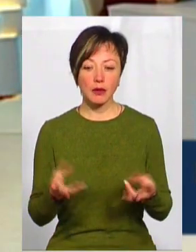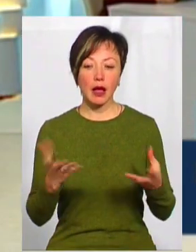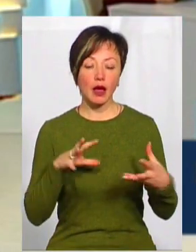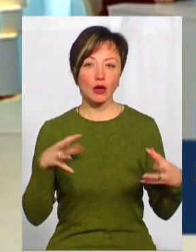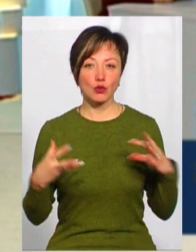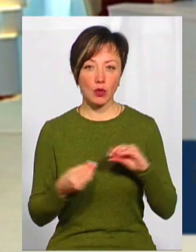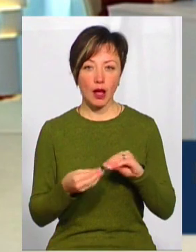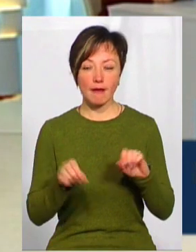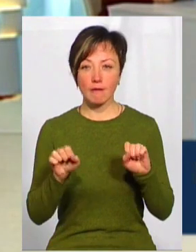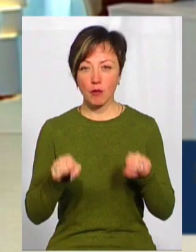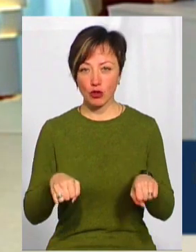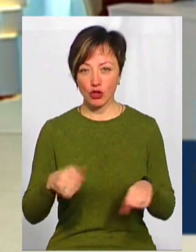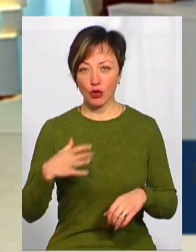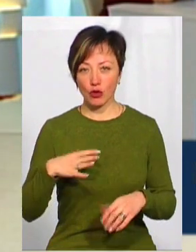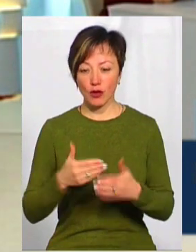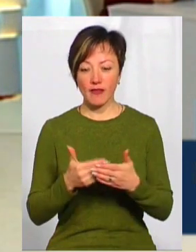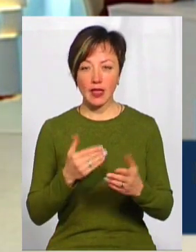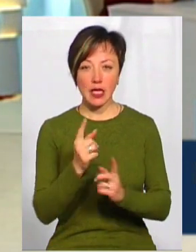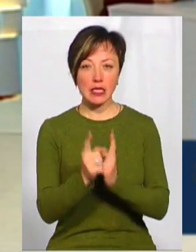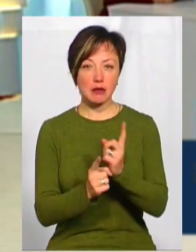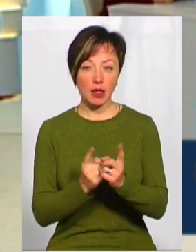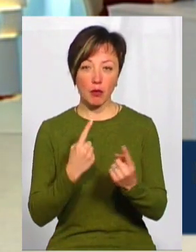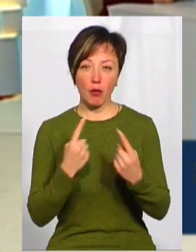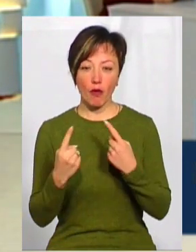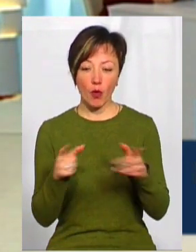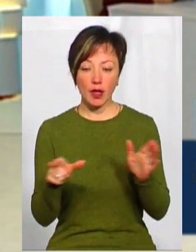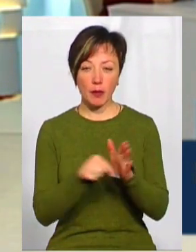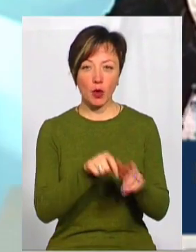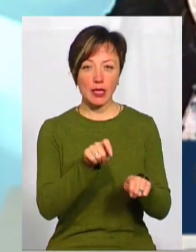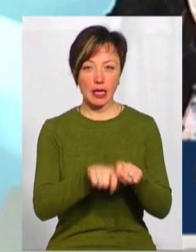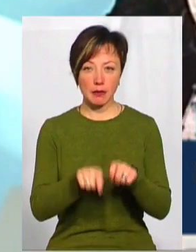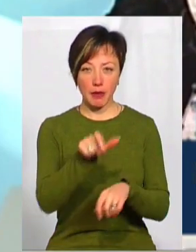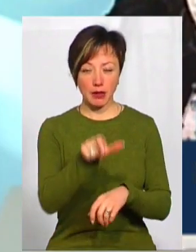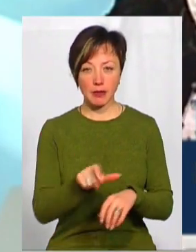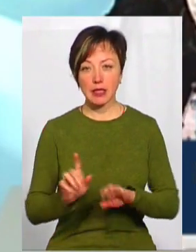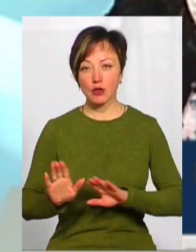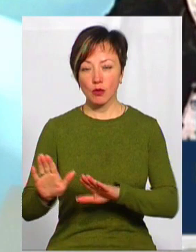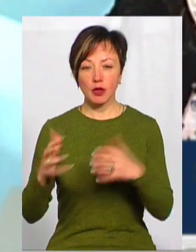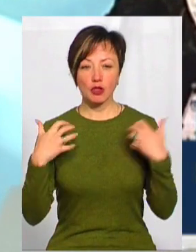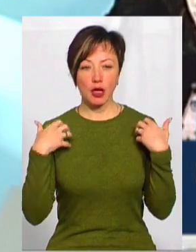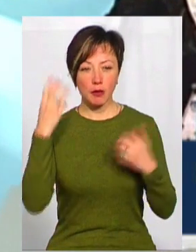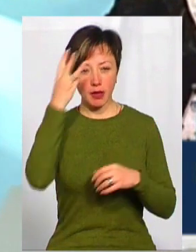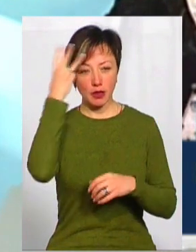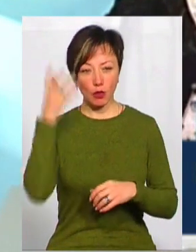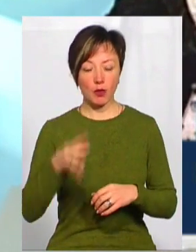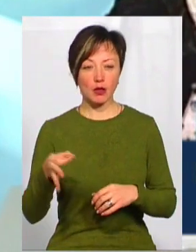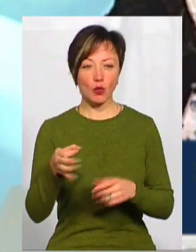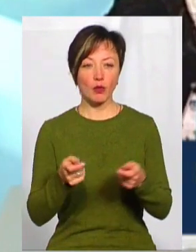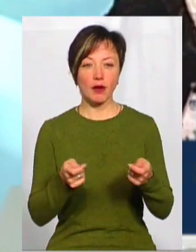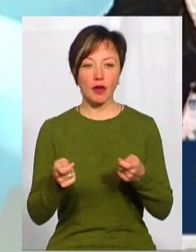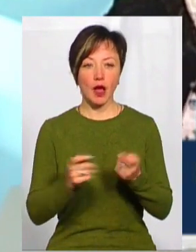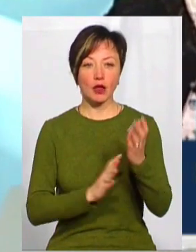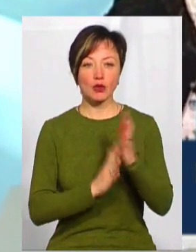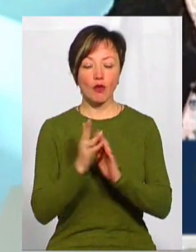яких результатів можна очікувати від змін, поговоримо з експертами. Це заступник начальника Хмельницького обласного